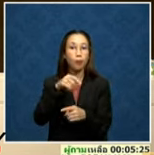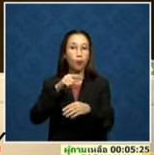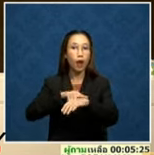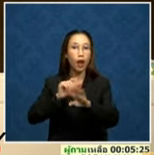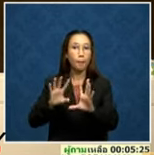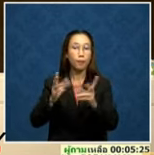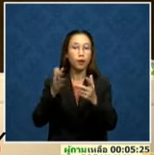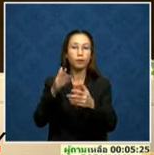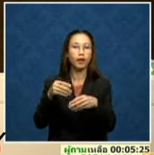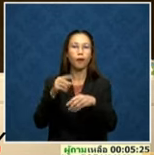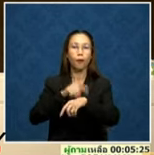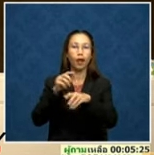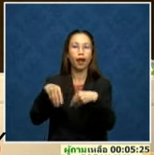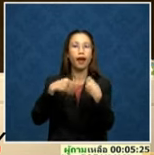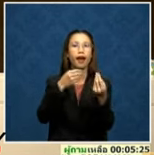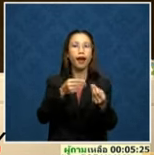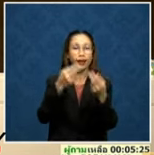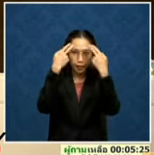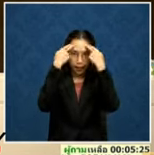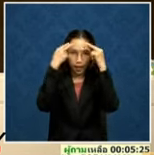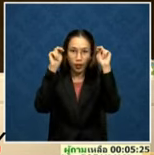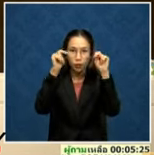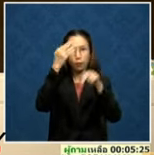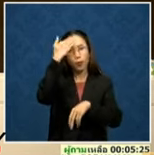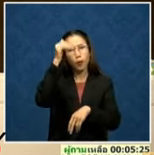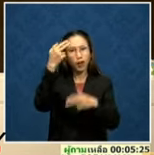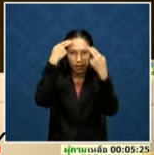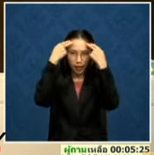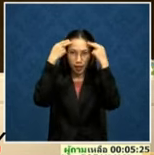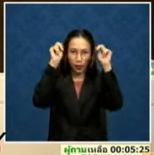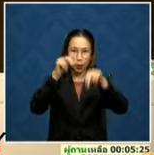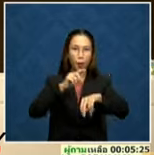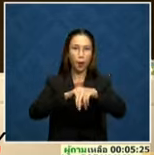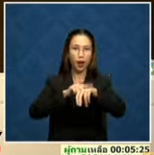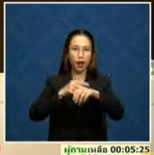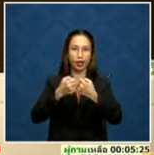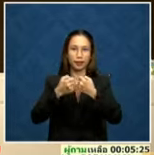กว้พวก่อน